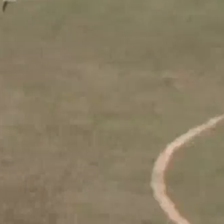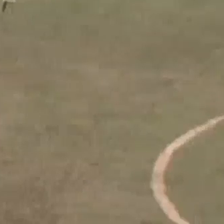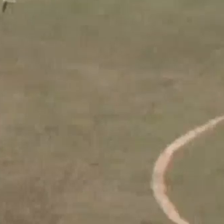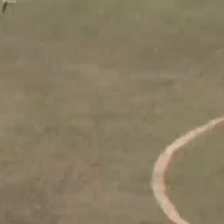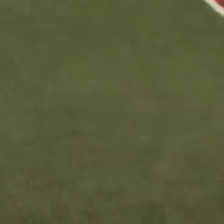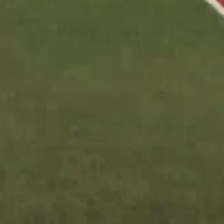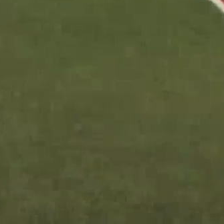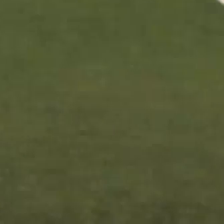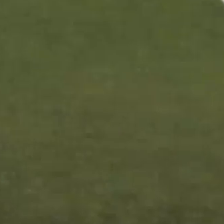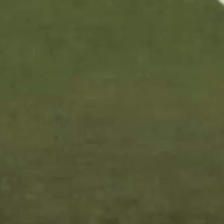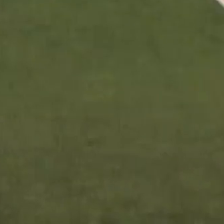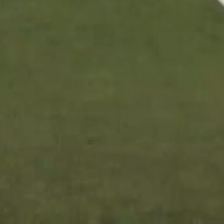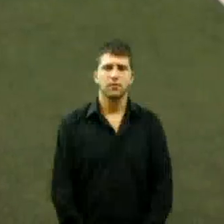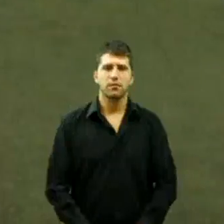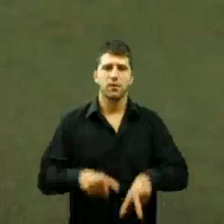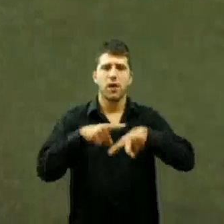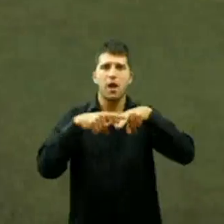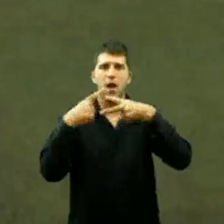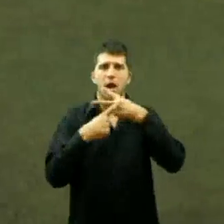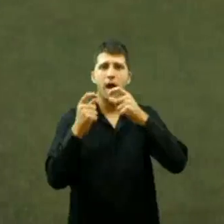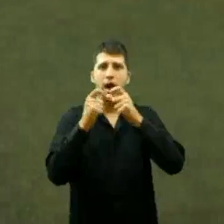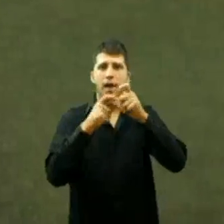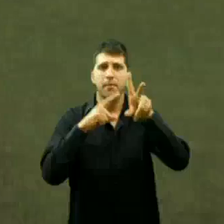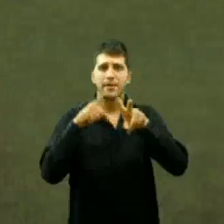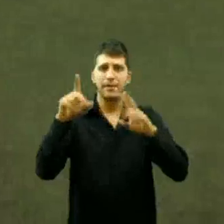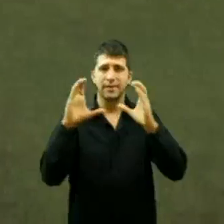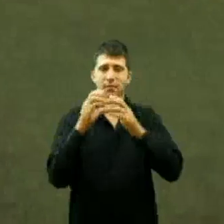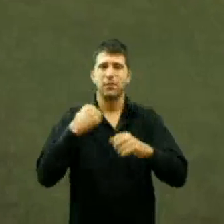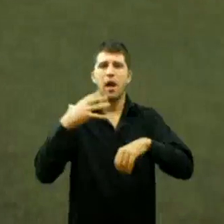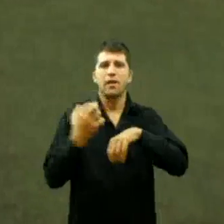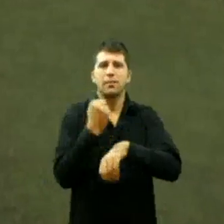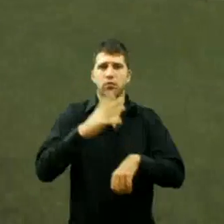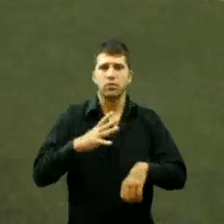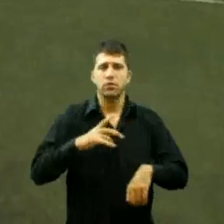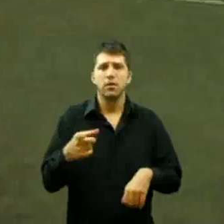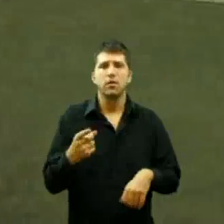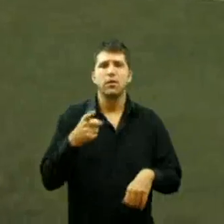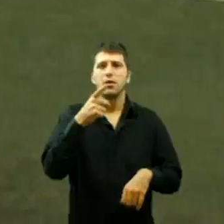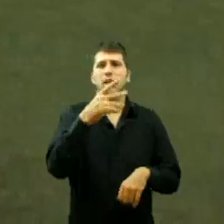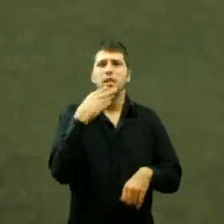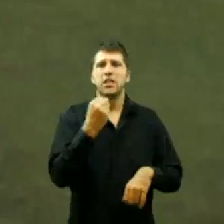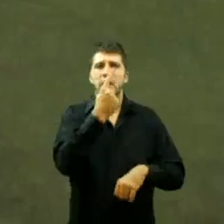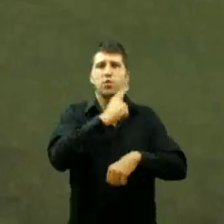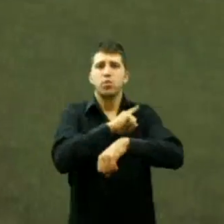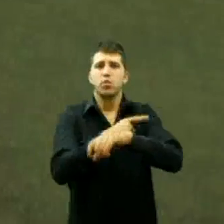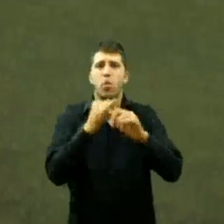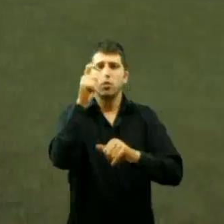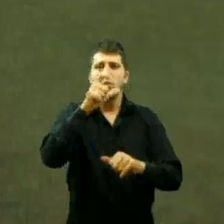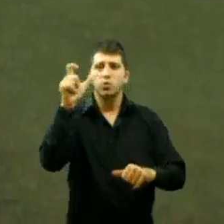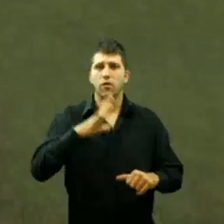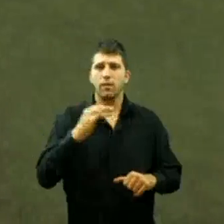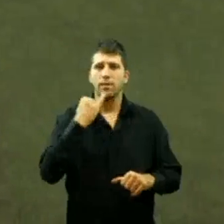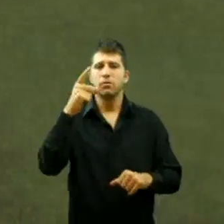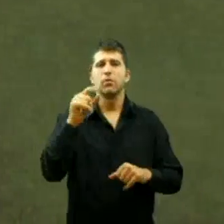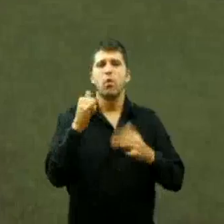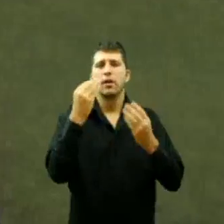1. Aybesk takım olarak kazanmak için çıkmıştık. Maç sonrası sporcularla röportaj yapılıyor. Malum söz takımı genç ve güçlü oyunculardan oluşuyor. İyi oynadılar,